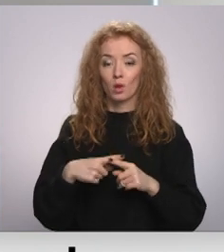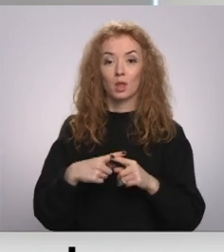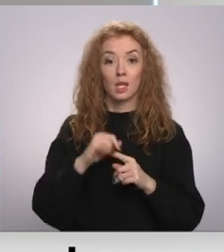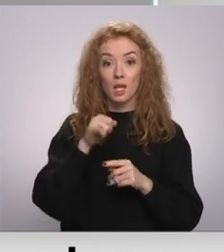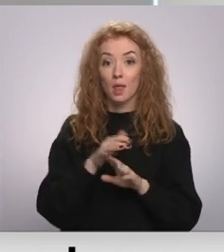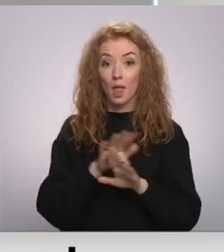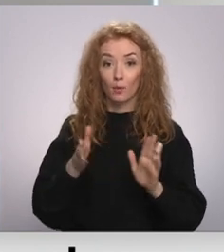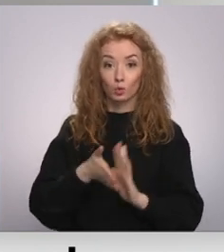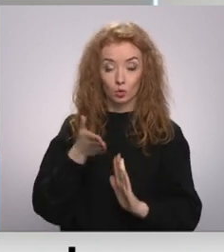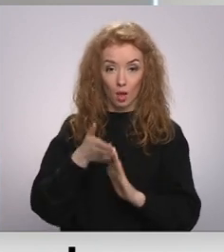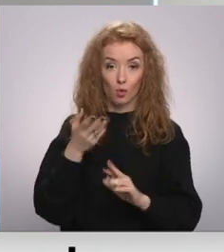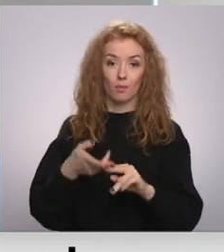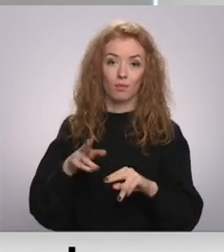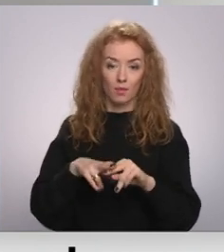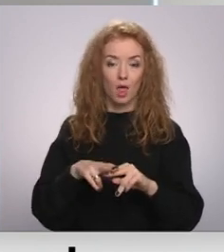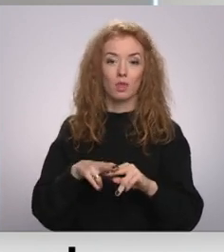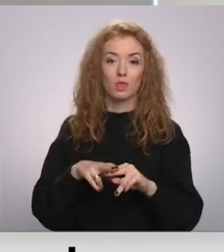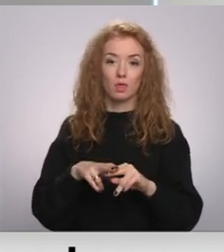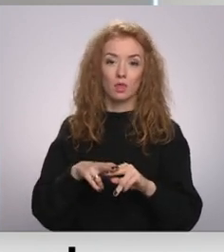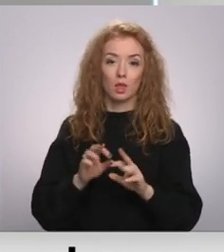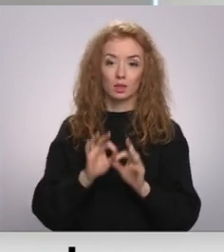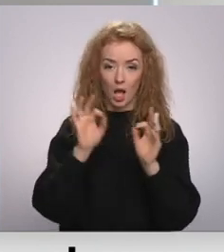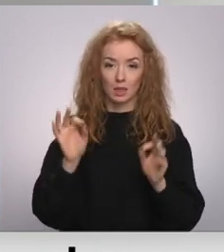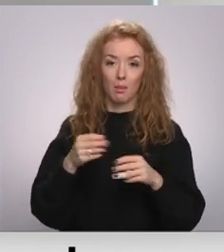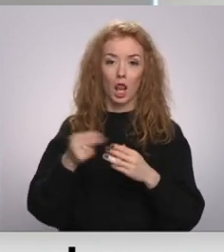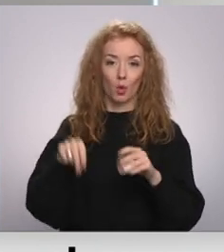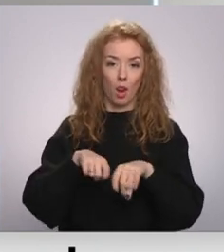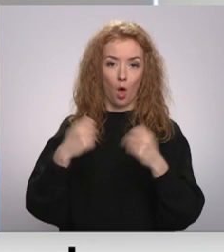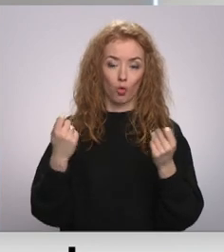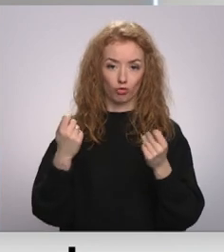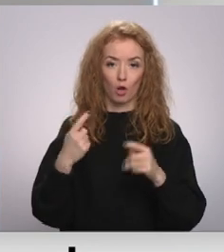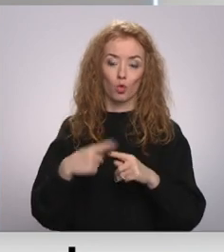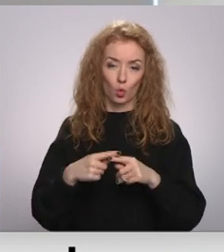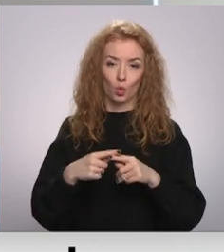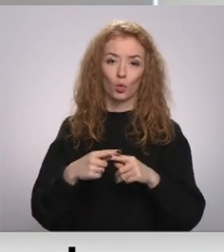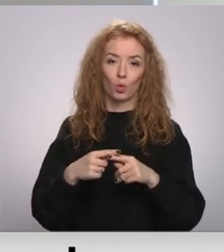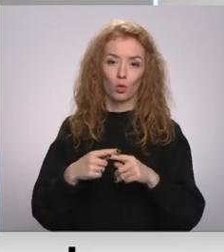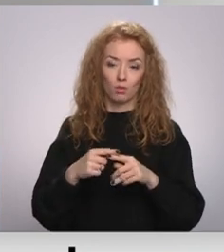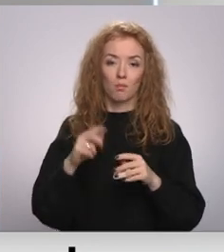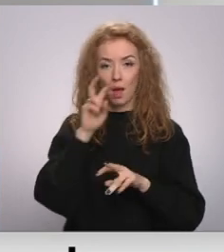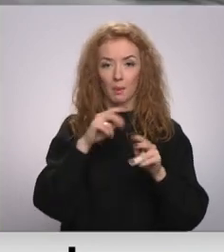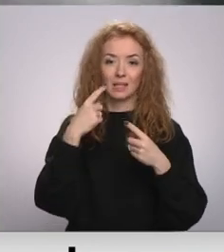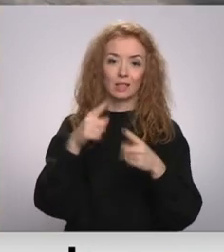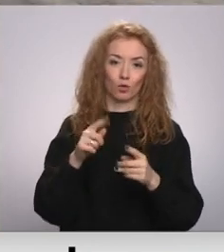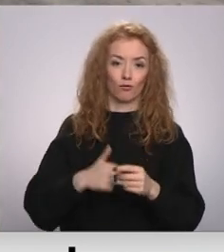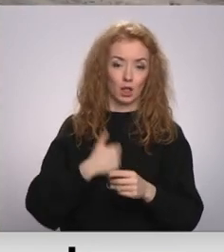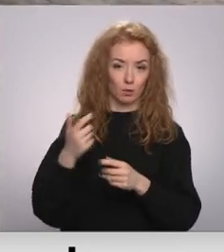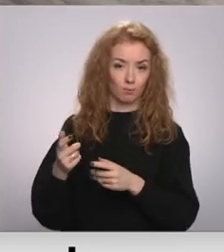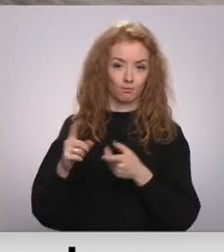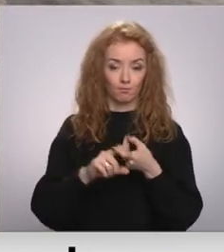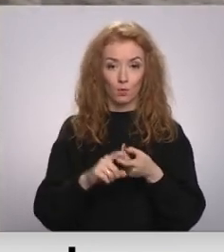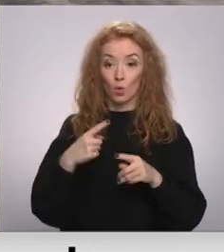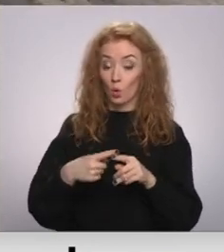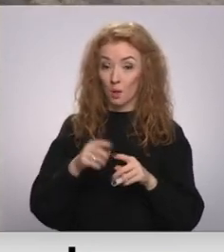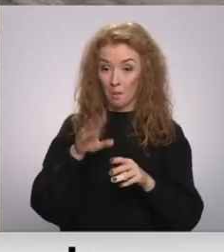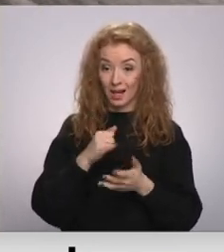Ja nebūs uzlabojumi, tad darbināsim iekšā līguma laušanas procedūru un slēgsim līgumu ar nākamā pretendenta. Par netīrītām